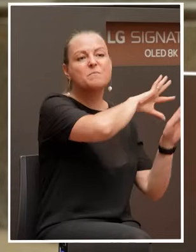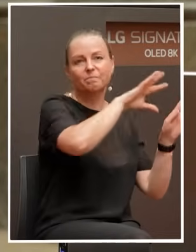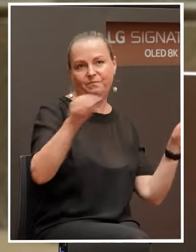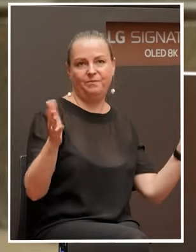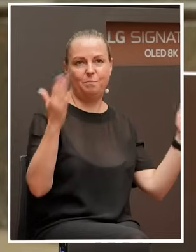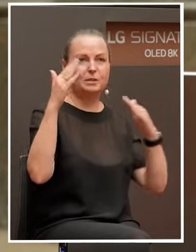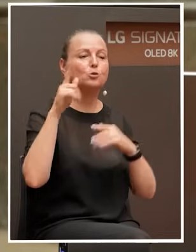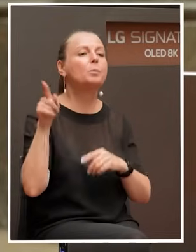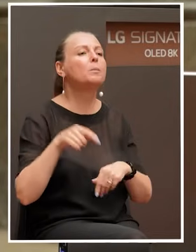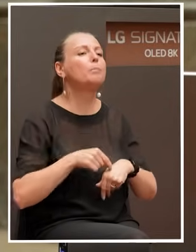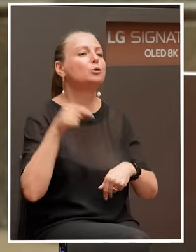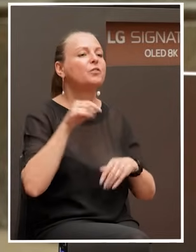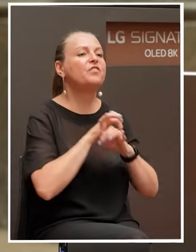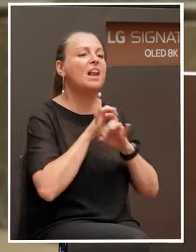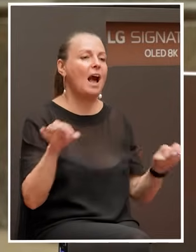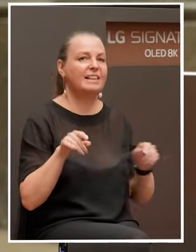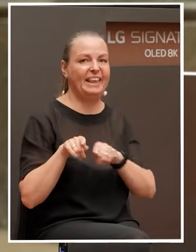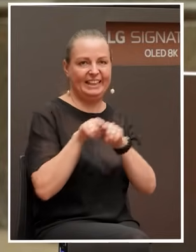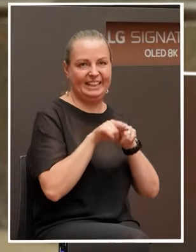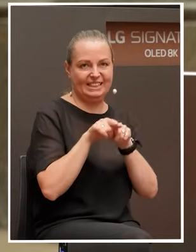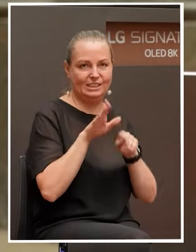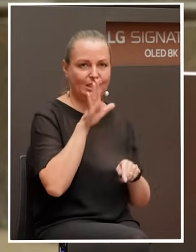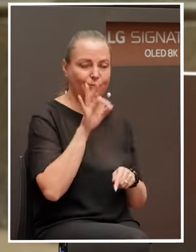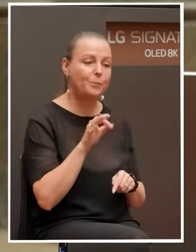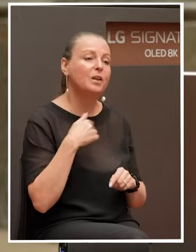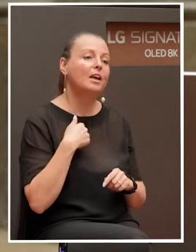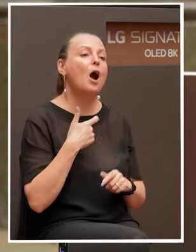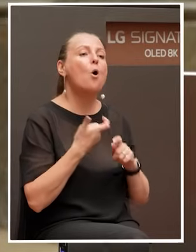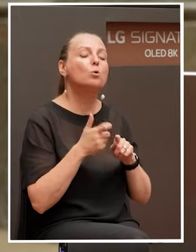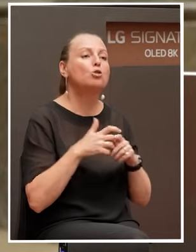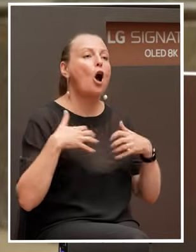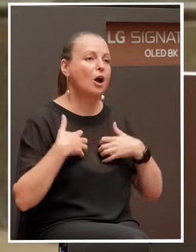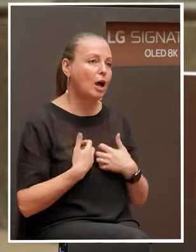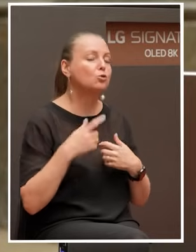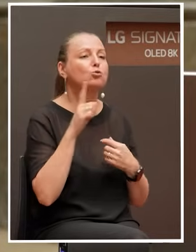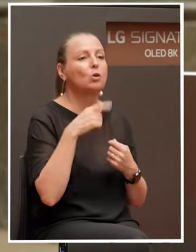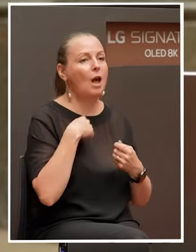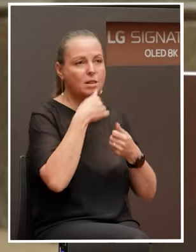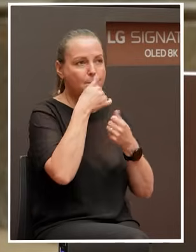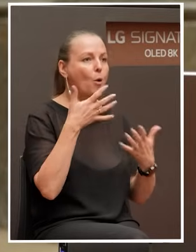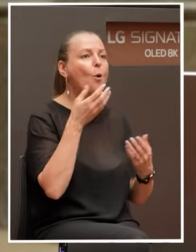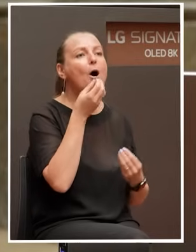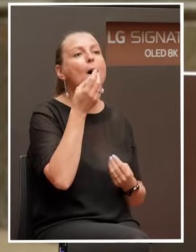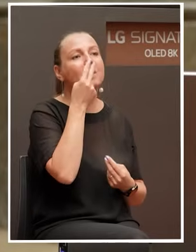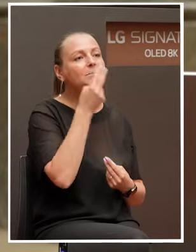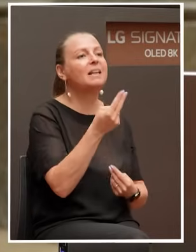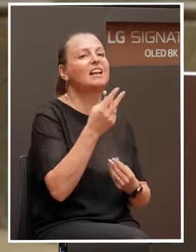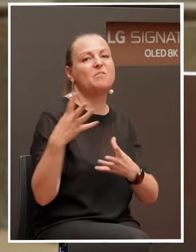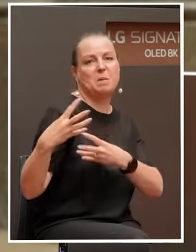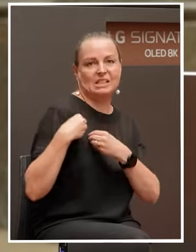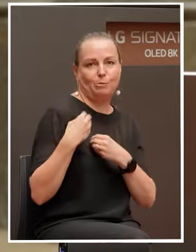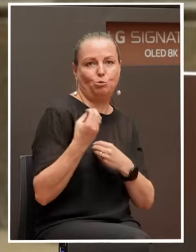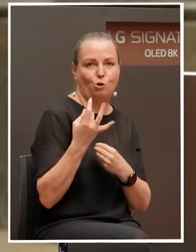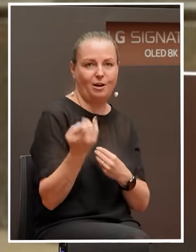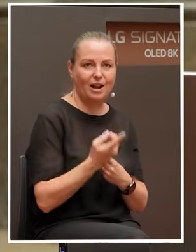великолепное единство, к которому сам так стремлюсь. Уверяю тебя, я очень огорчен, что не смогу посмотреть их еще несколько раз с тобой. Черт возьми,